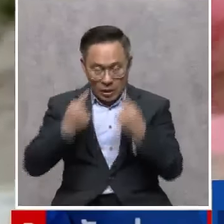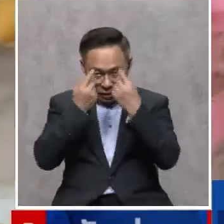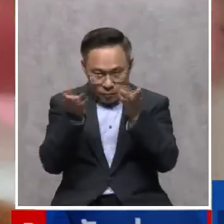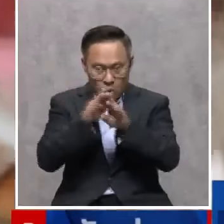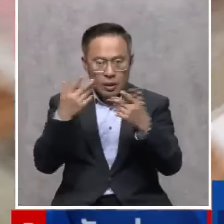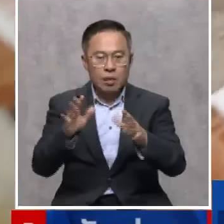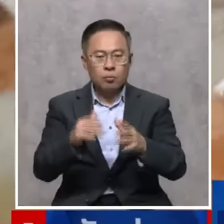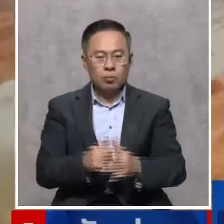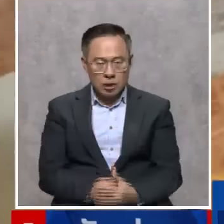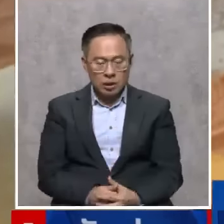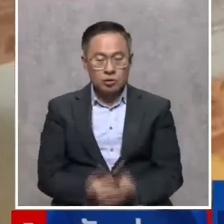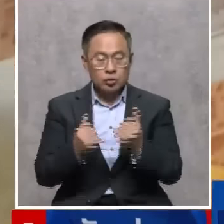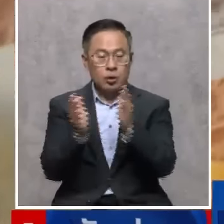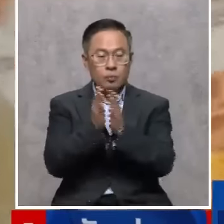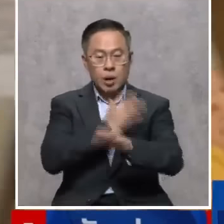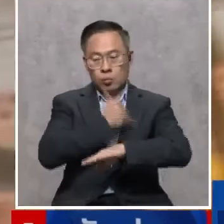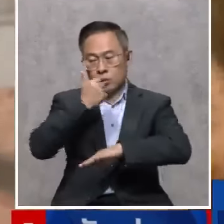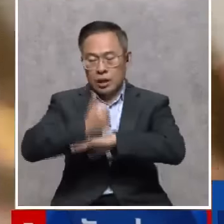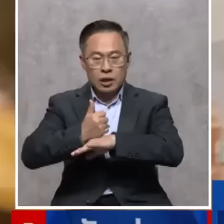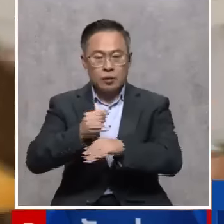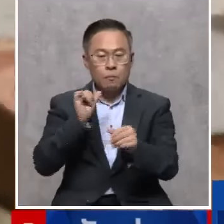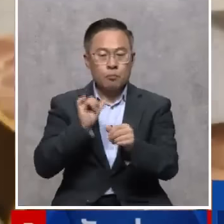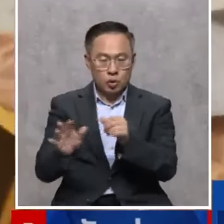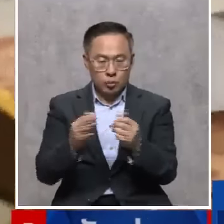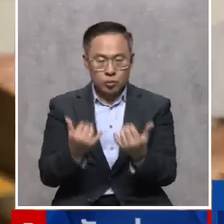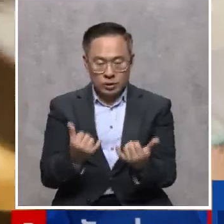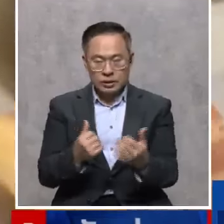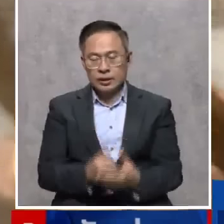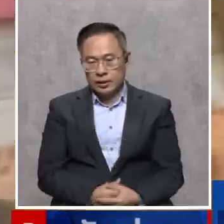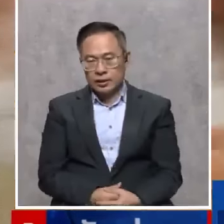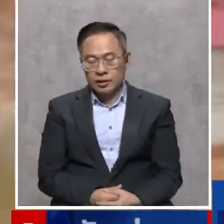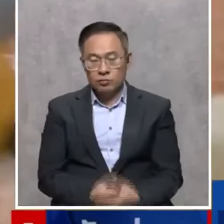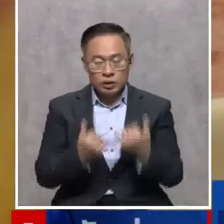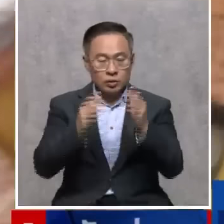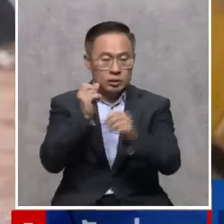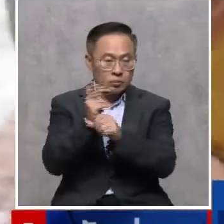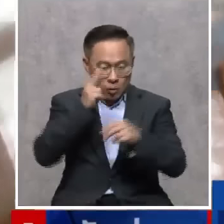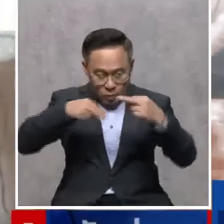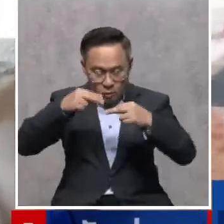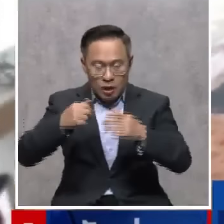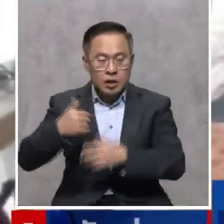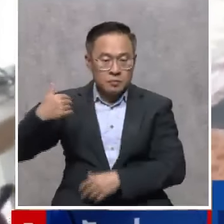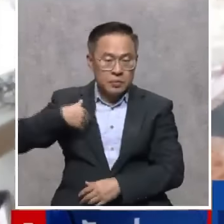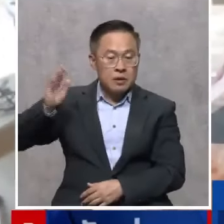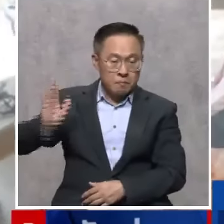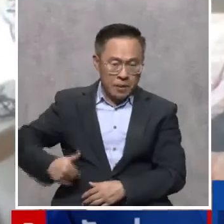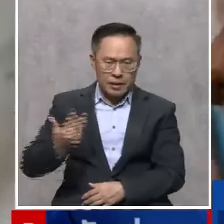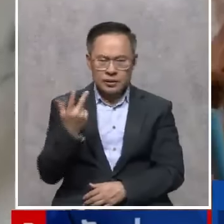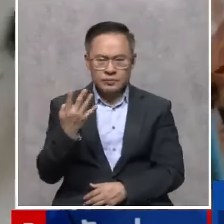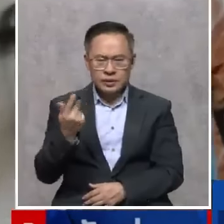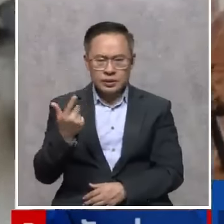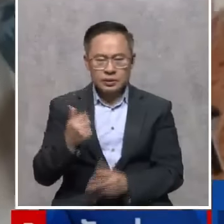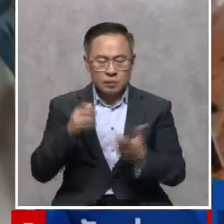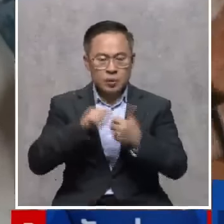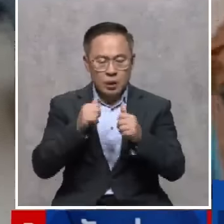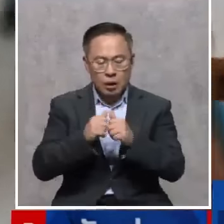ๆล่าสุดผู้สื่อข่าวยังลงพื้นที่ไปอีกนะคะไปที่วัดแห่งนี้อีกพบว่ามีสุนัข 3-4 ตัวในวัดตอนนี้มีอ